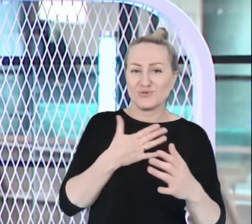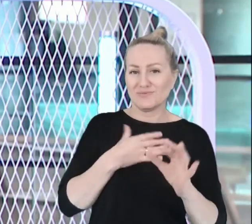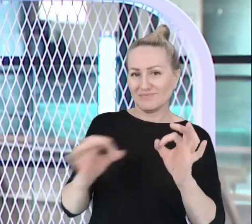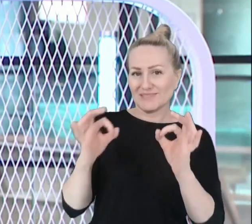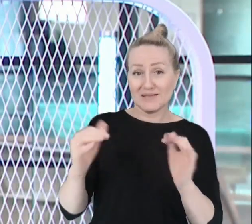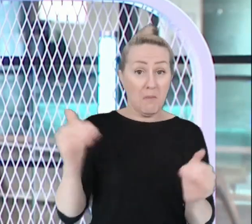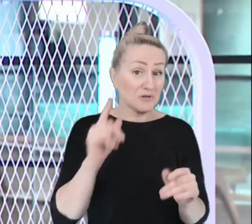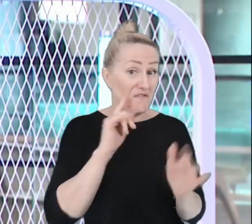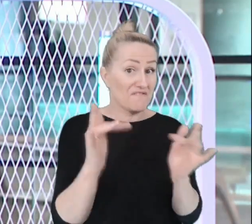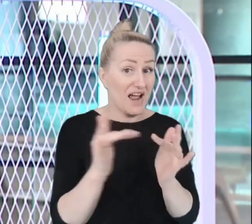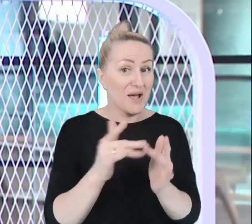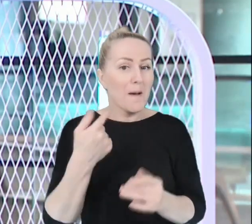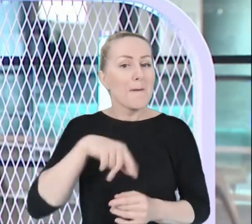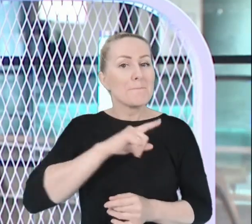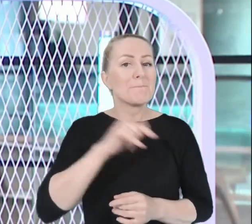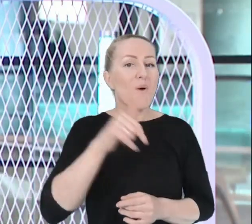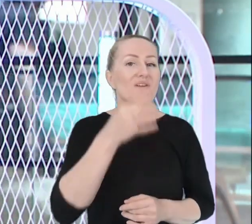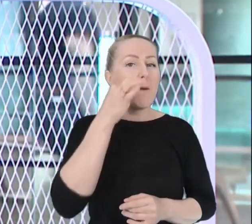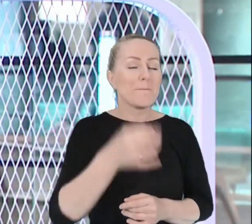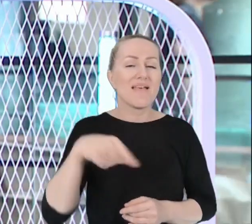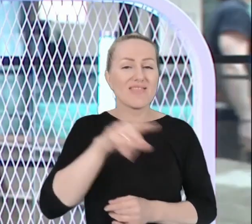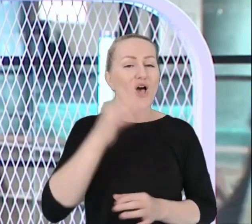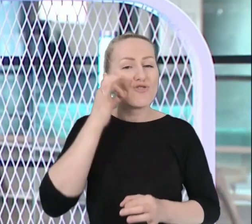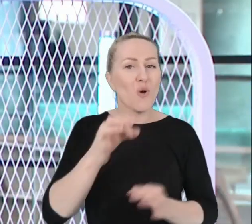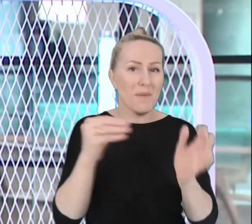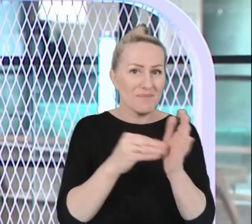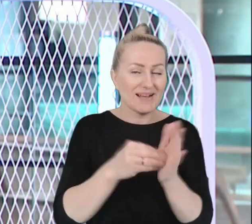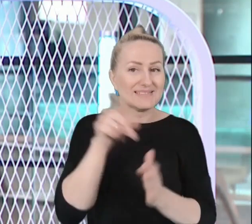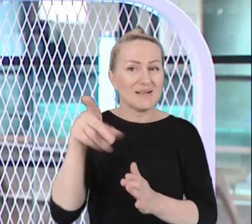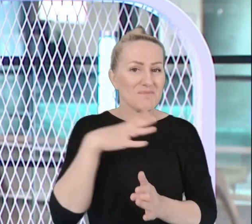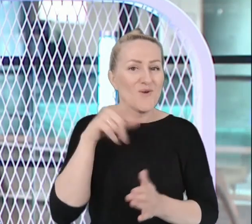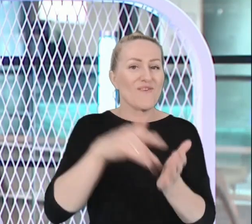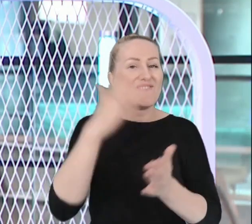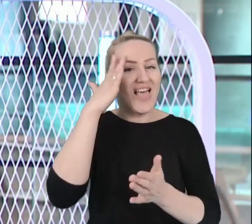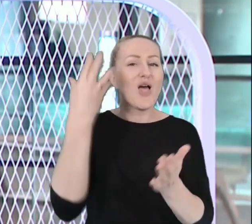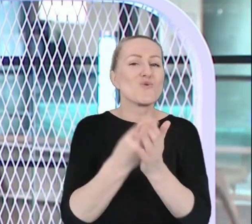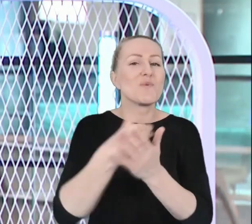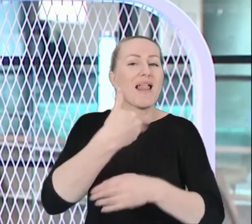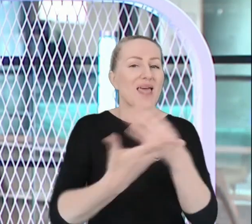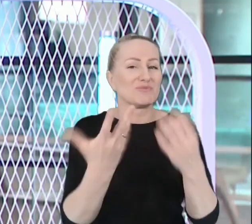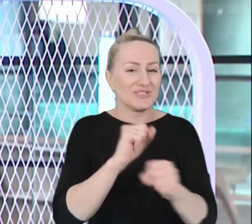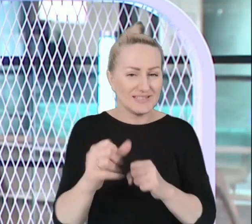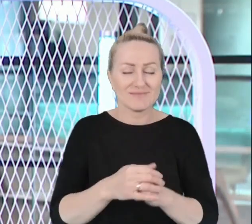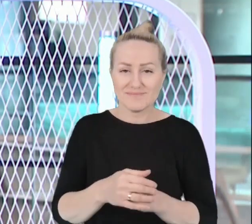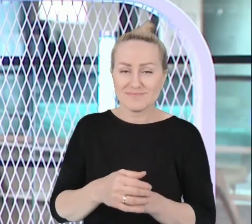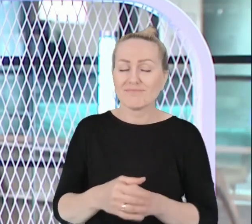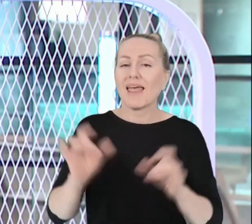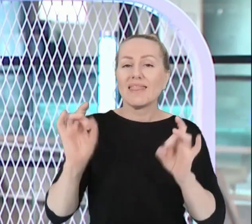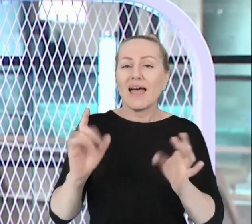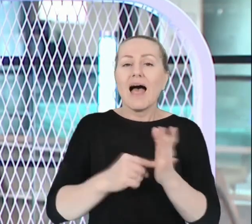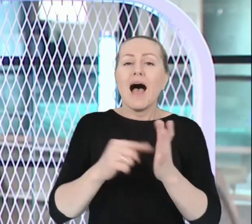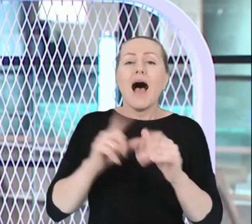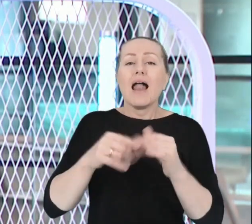dobre praktyki, które tworzą galerii wypieków, już wiemy o tym. Ale to ja jeszcze chciałam was